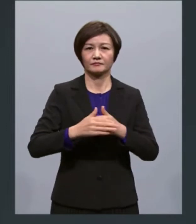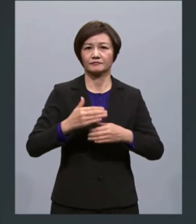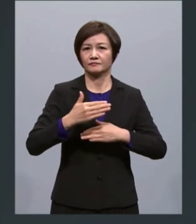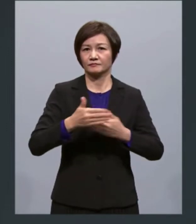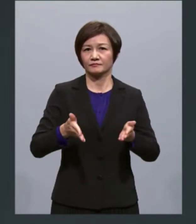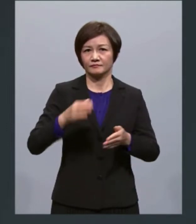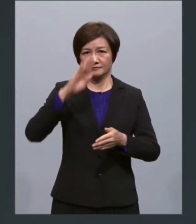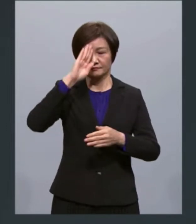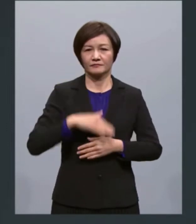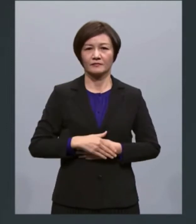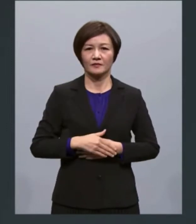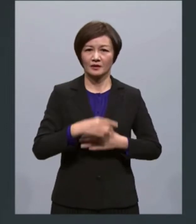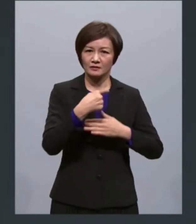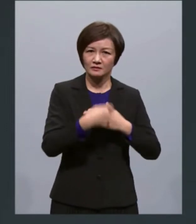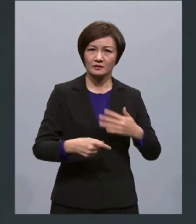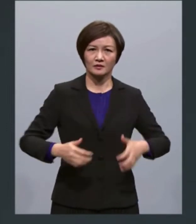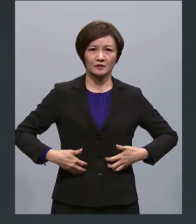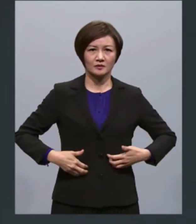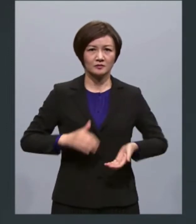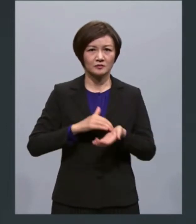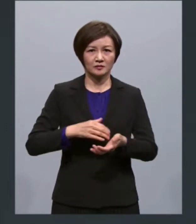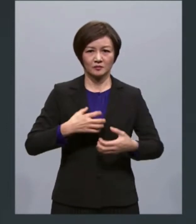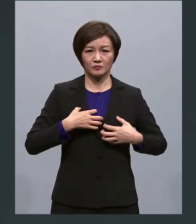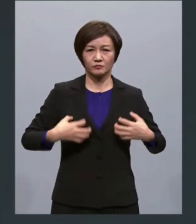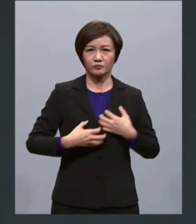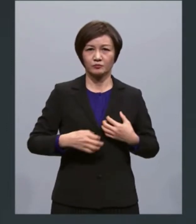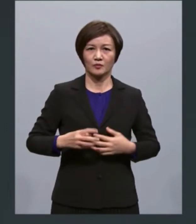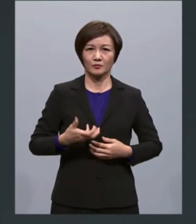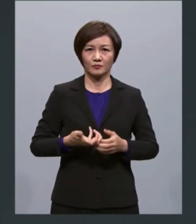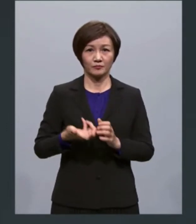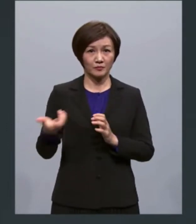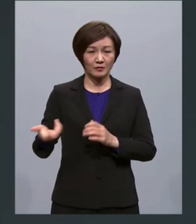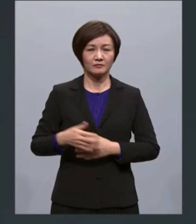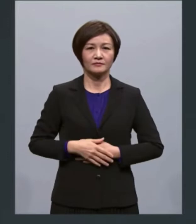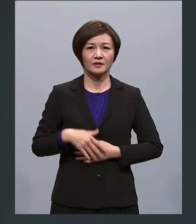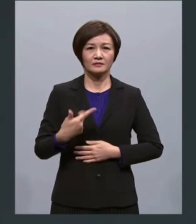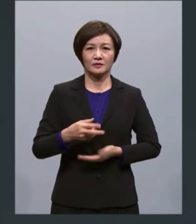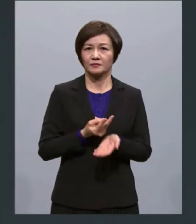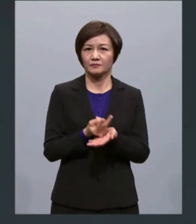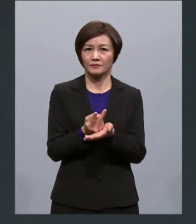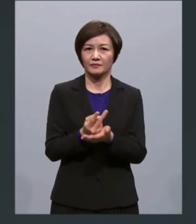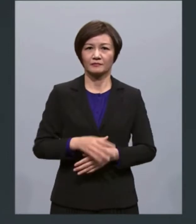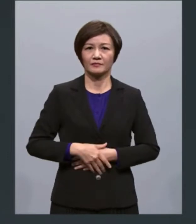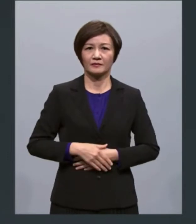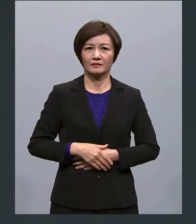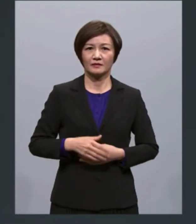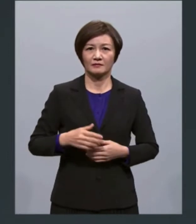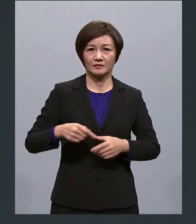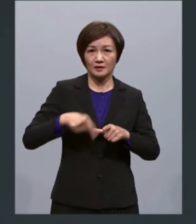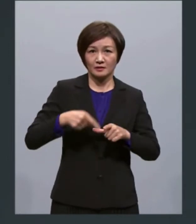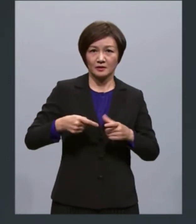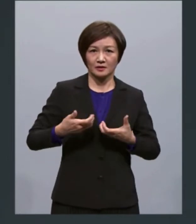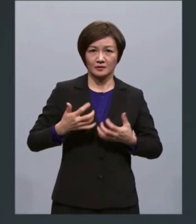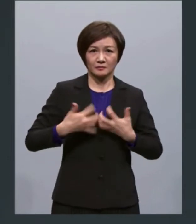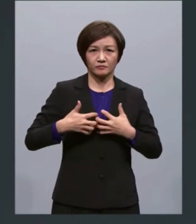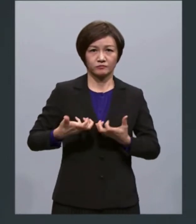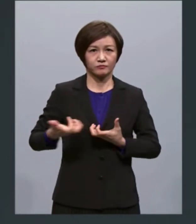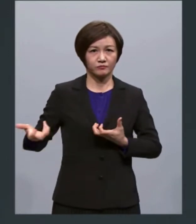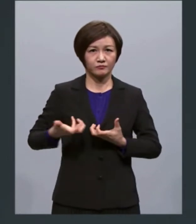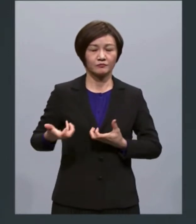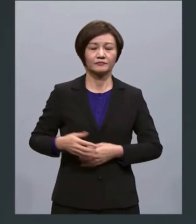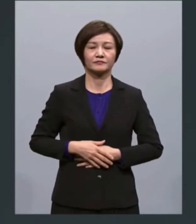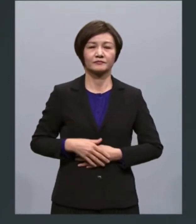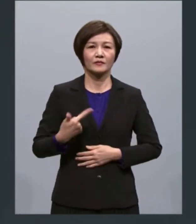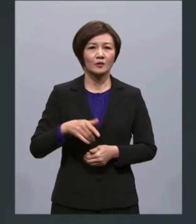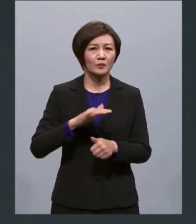负责创伤、外科急诊、器官捐赠、器官移植、急诊后送病房，还有 ECMO。我的工作就是救